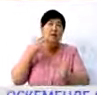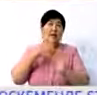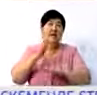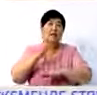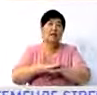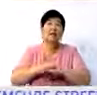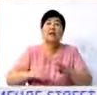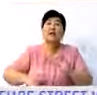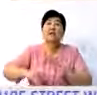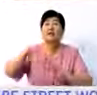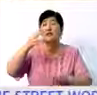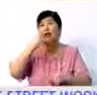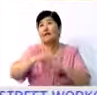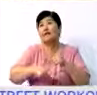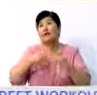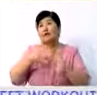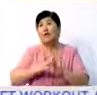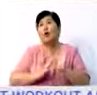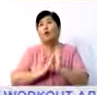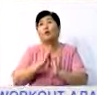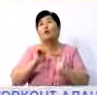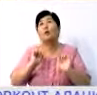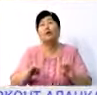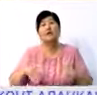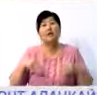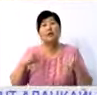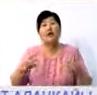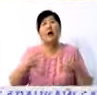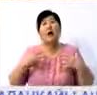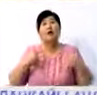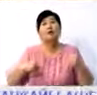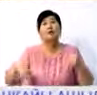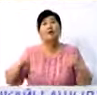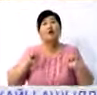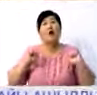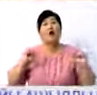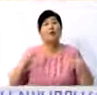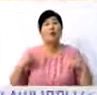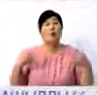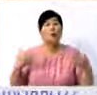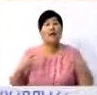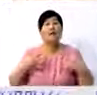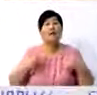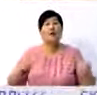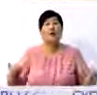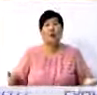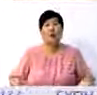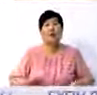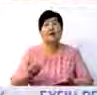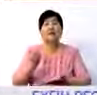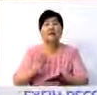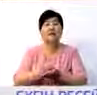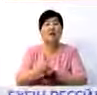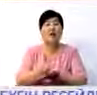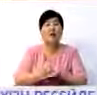сабақтар жеткіншектердің дәстүр танымымен өсуіне мүмкіндік береді. Ал денсаулық алаңындағы спорттық жаттығулар салауатты өмір салтын сақтауға